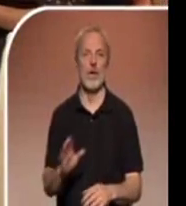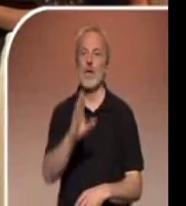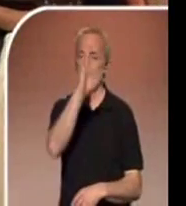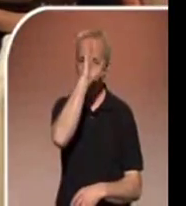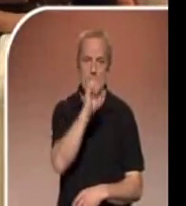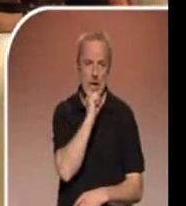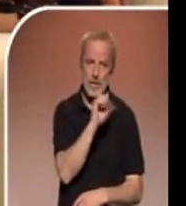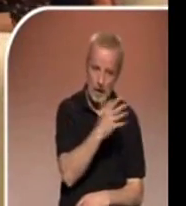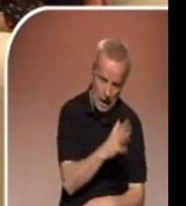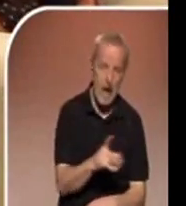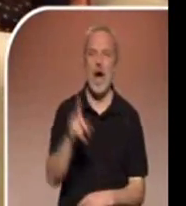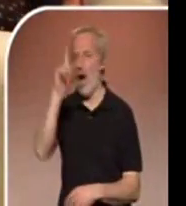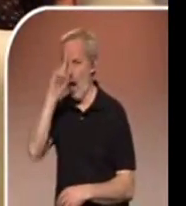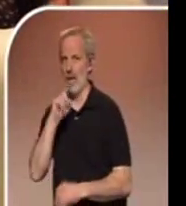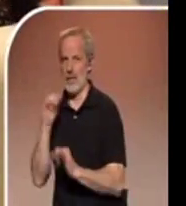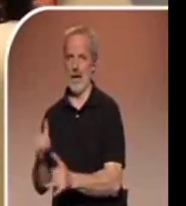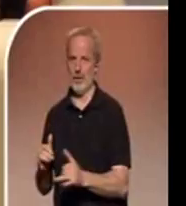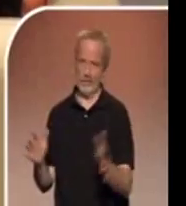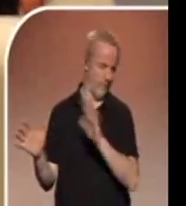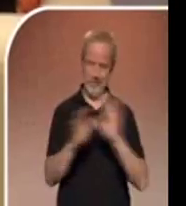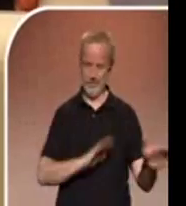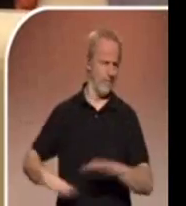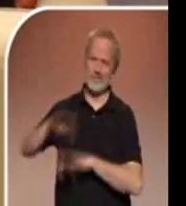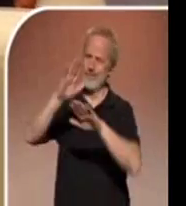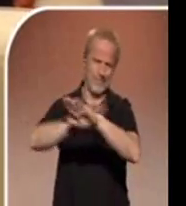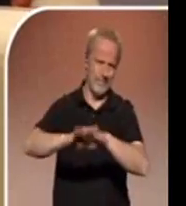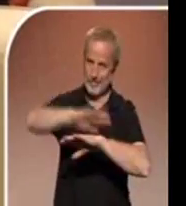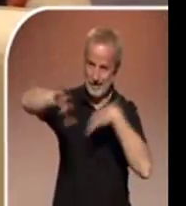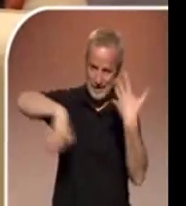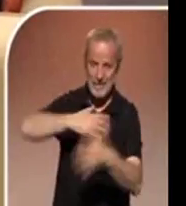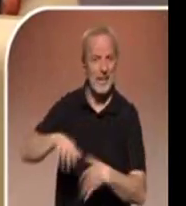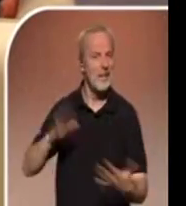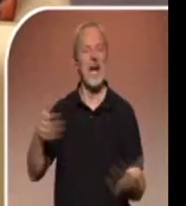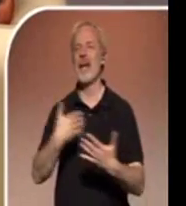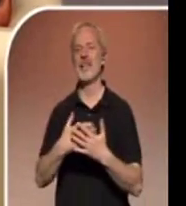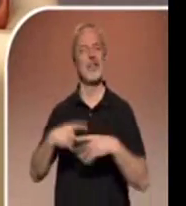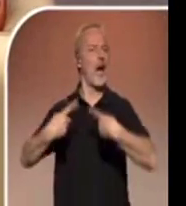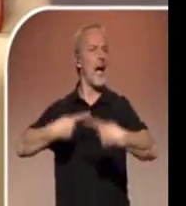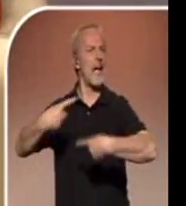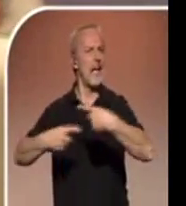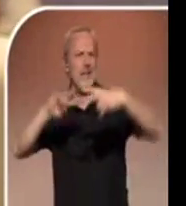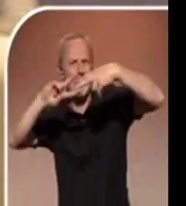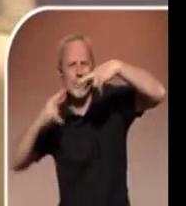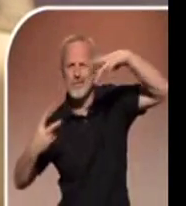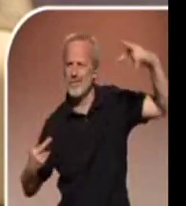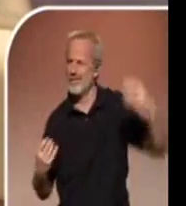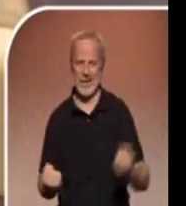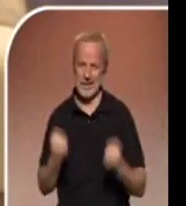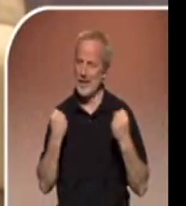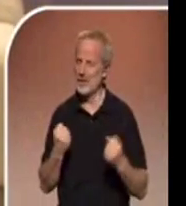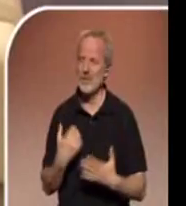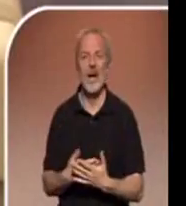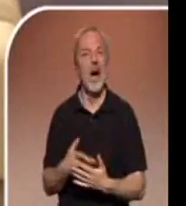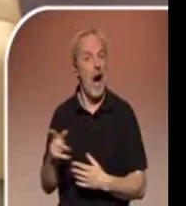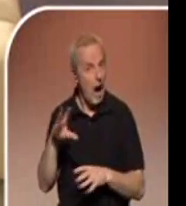být nositelem tak, toho tak. Viru. Nebo té choroby. Ta genetika je strašně komplikovaná. Je komplikovaná, někdy přináší